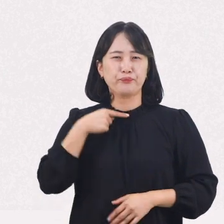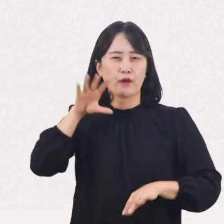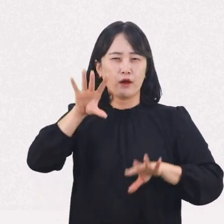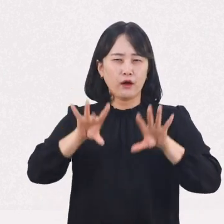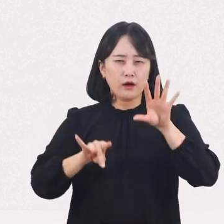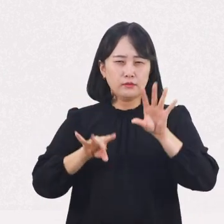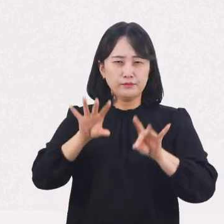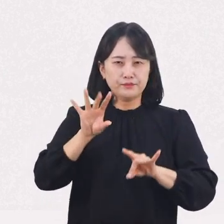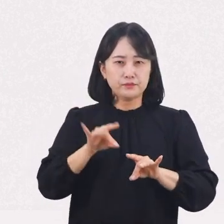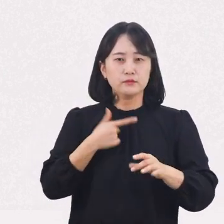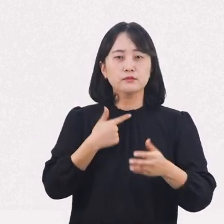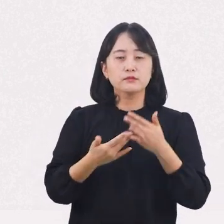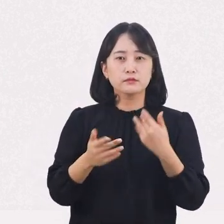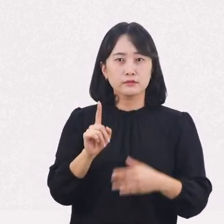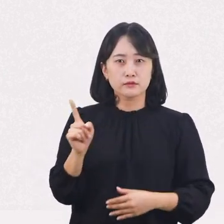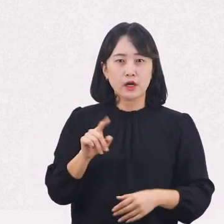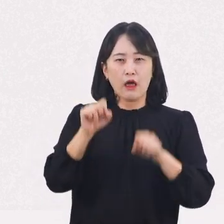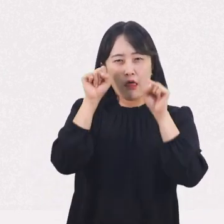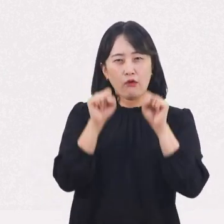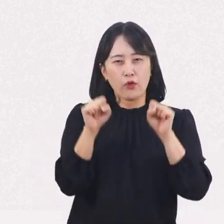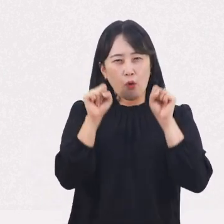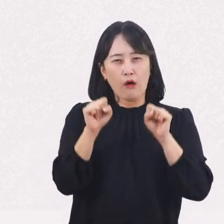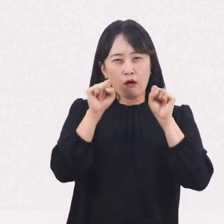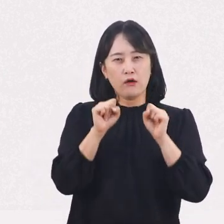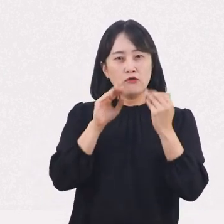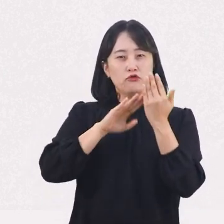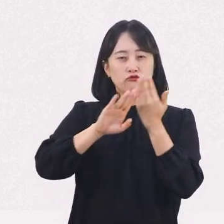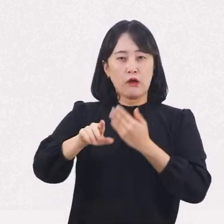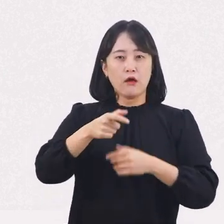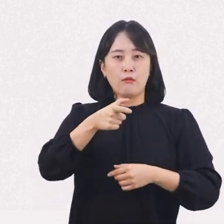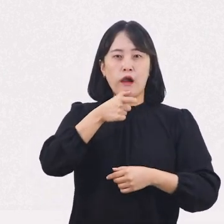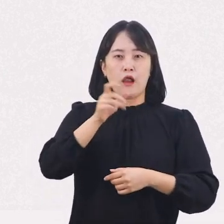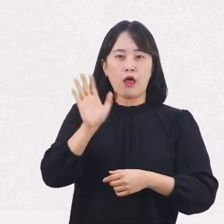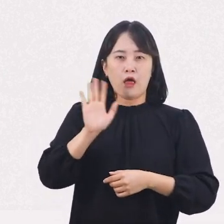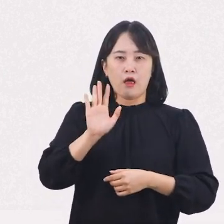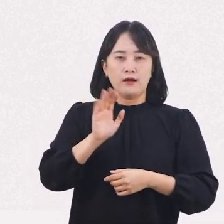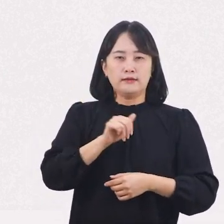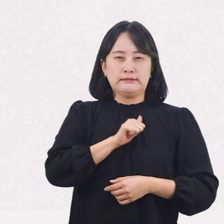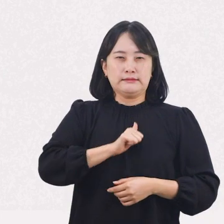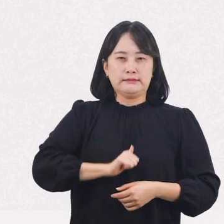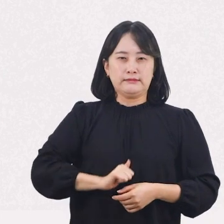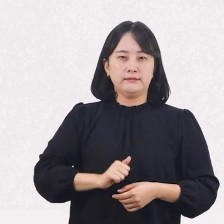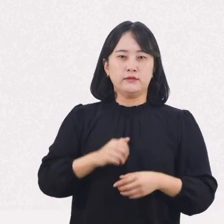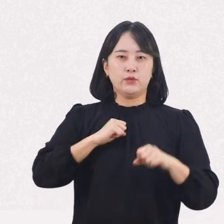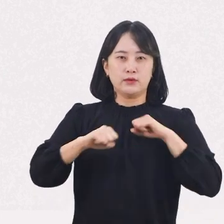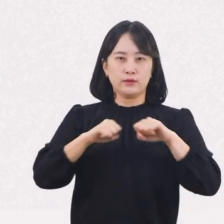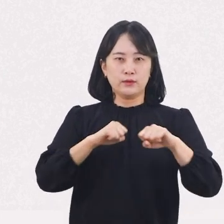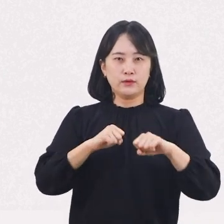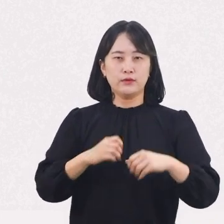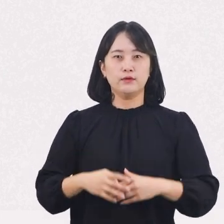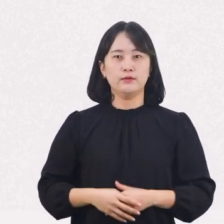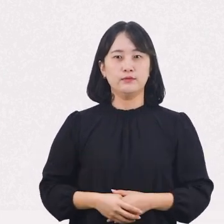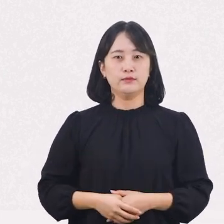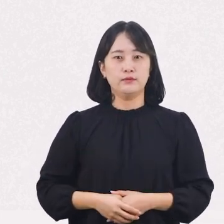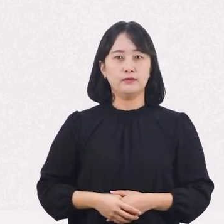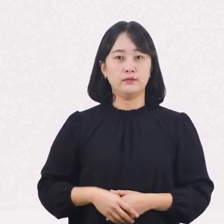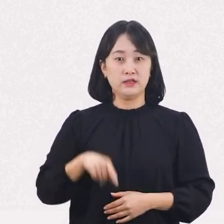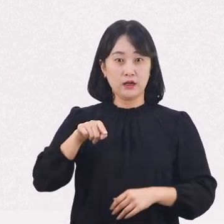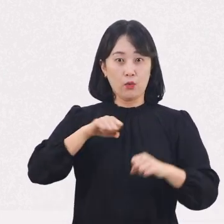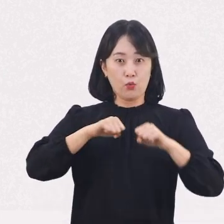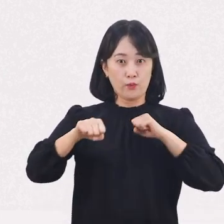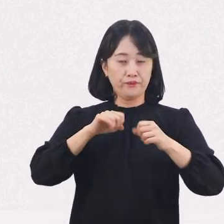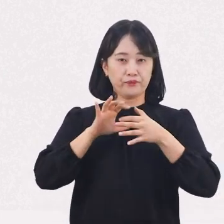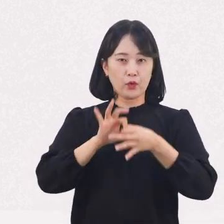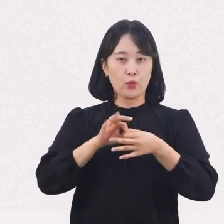오후 체험하기는 운동 후 갈증 상황에서 물을 마시지 않고 참아보는 활동입니다. 이 활동을